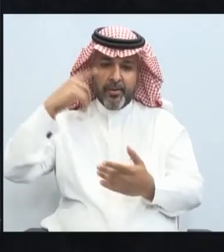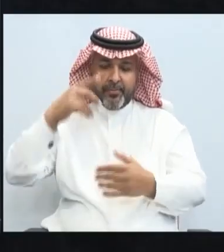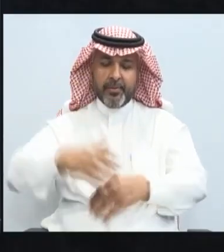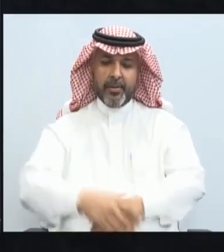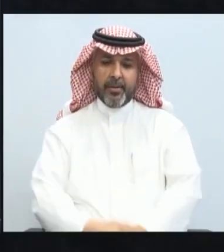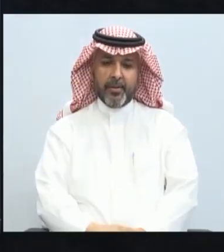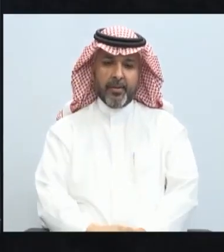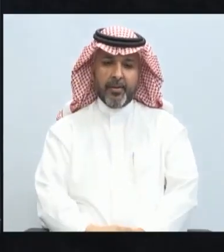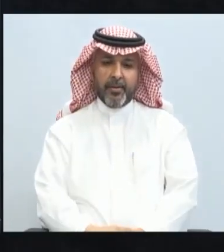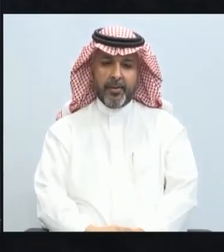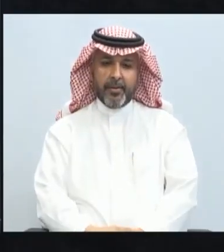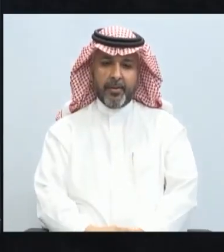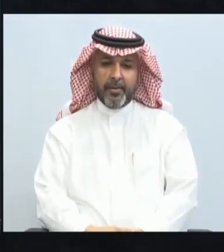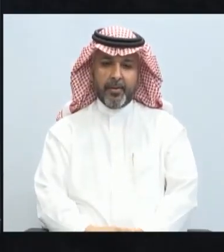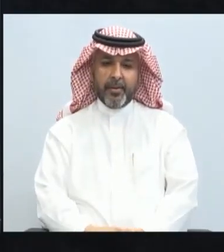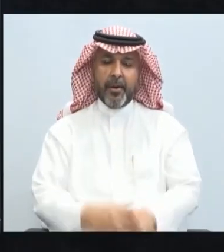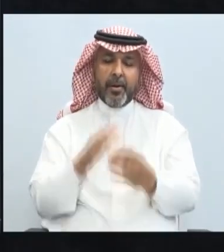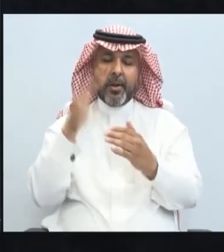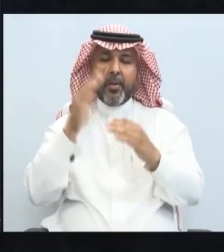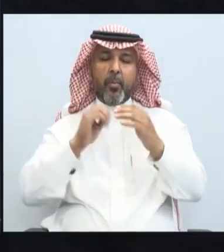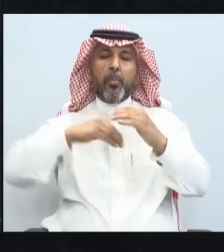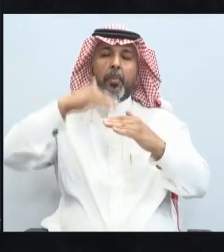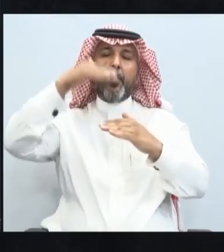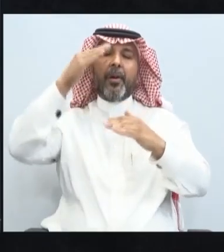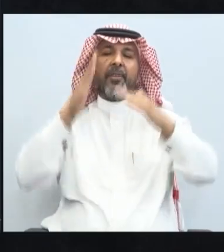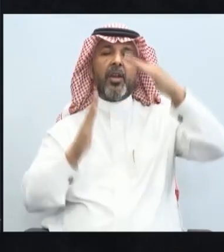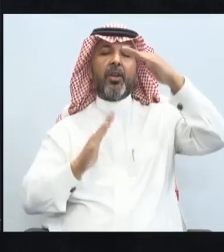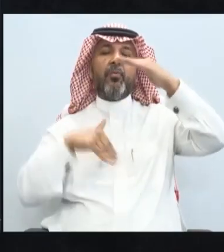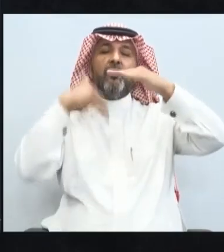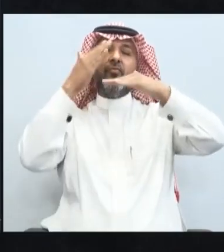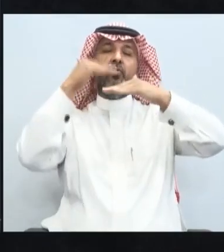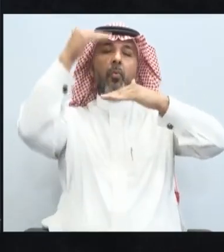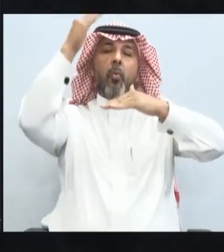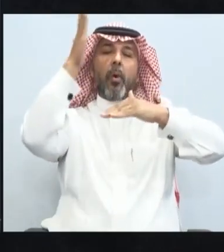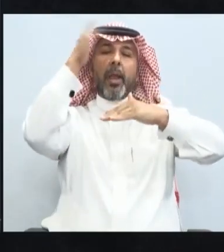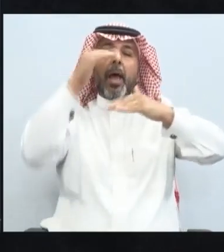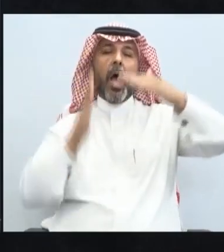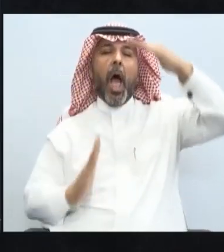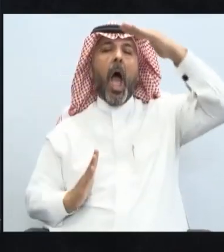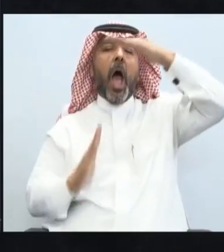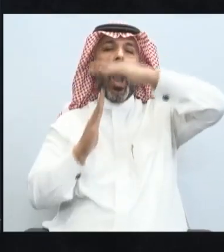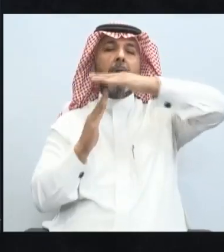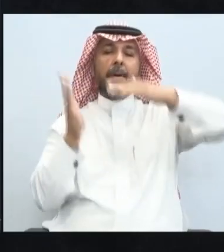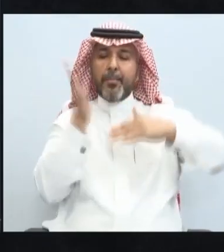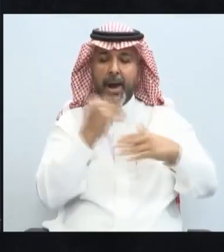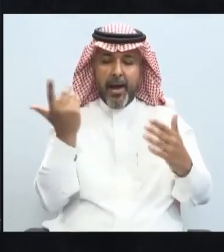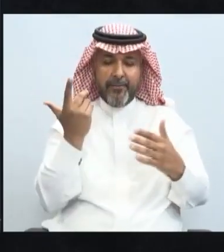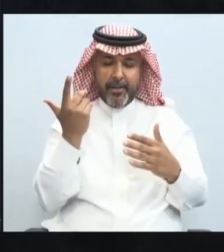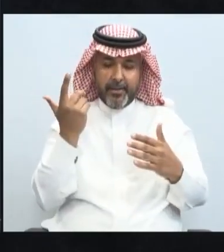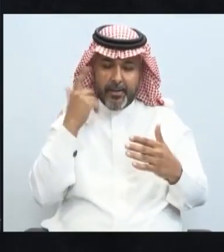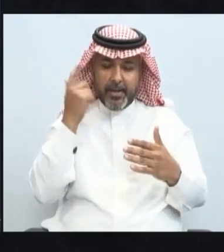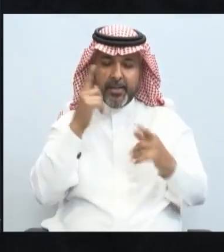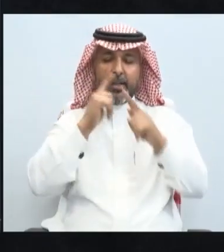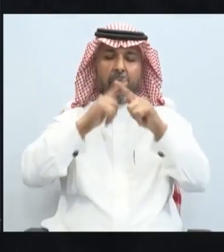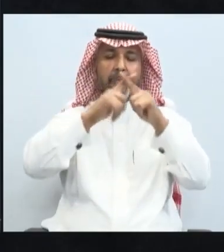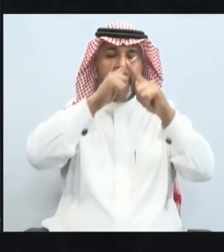ضربتها في نص وين بتروح ما لا نهايه يعني يعني اظل ما لا نهايه ضربته في نص ولا ضربته في ثلاثه ولا ضربته في اثنين فبالتالي لو